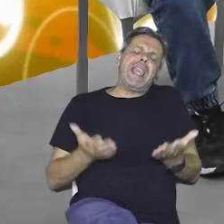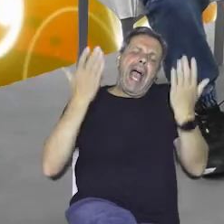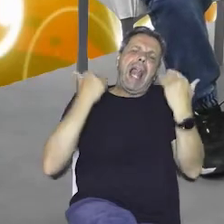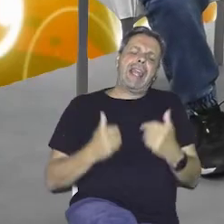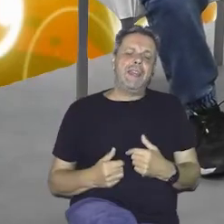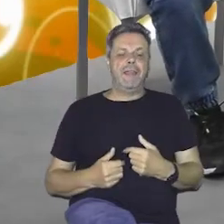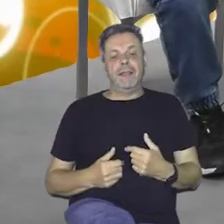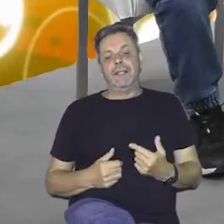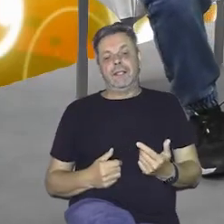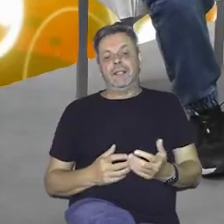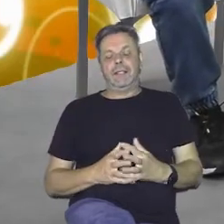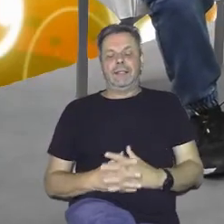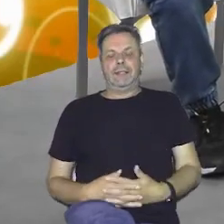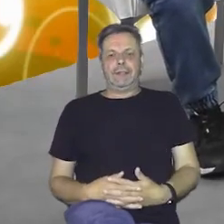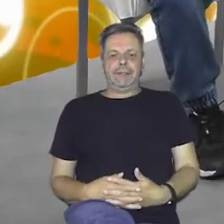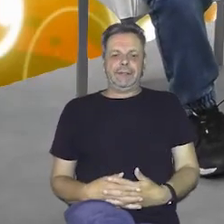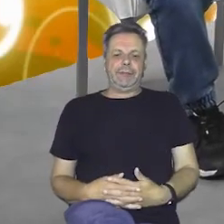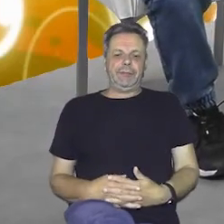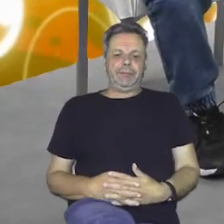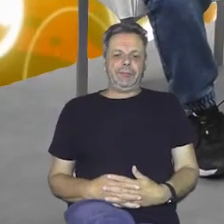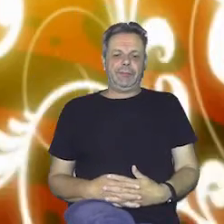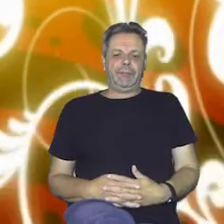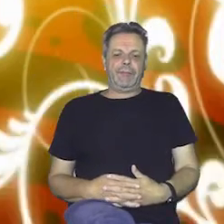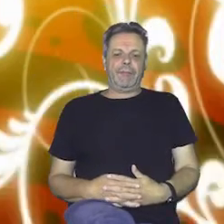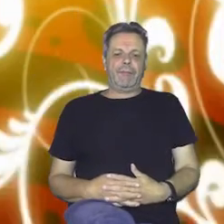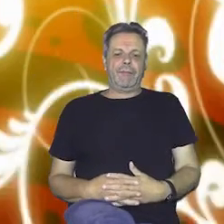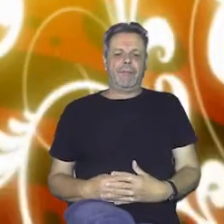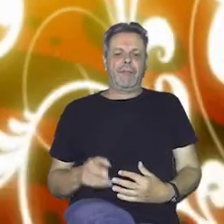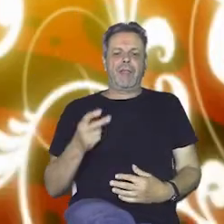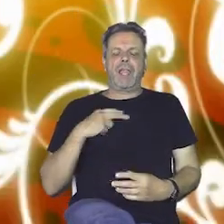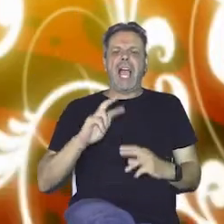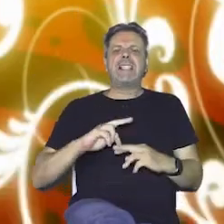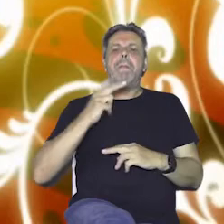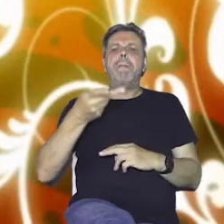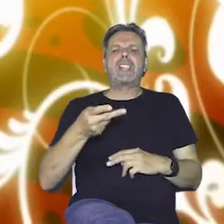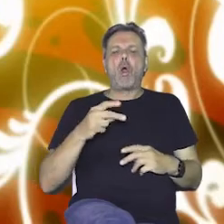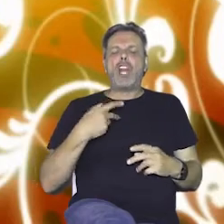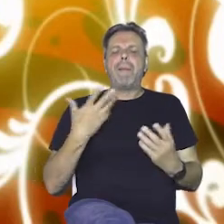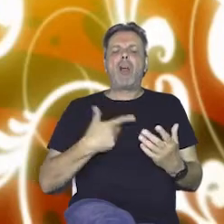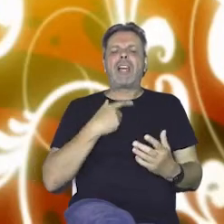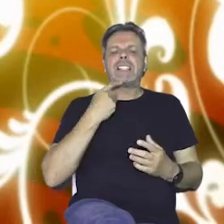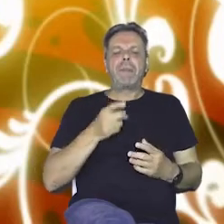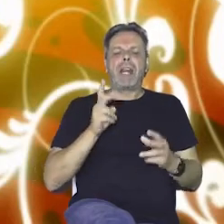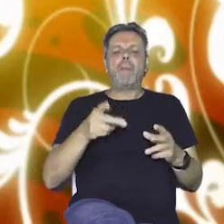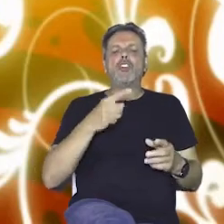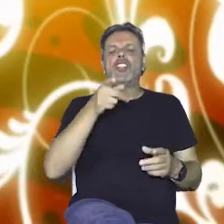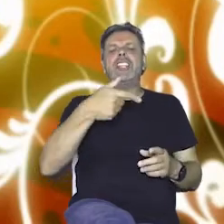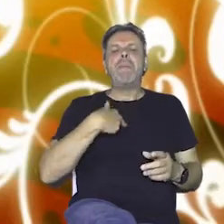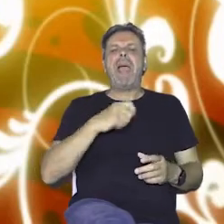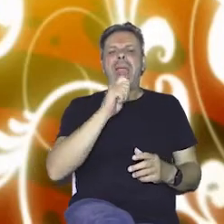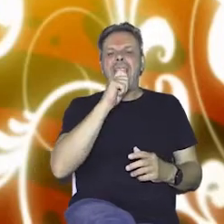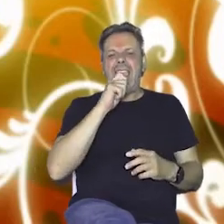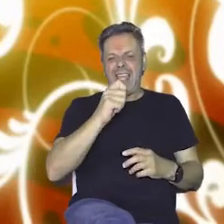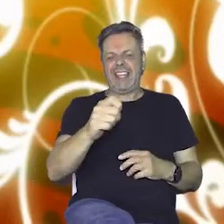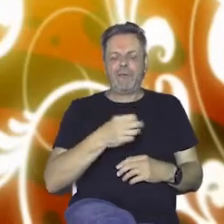da dođeš do kraja. Da. Zapravo nisam javni, ja sam preskočila malo kad sam rekla možeš i ti mene intervjuirati.